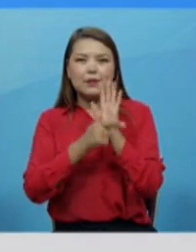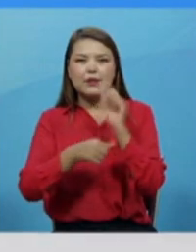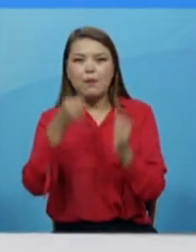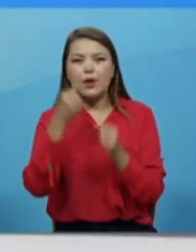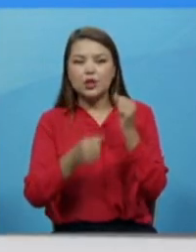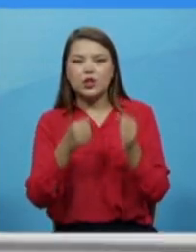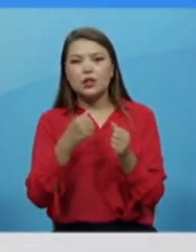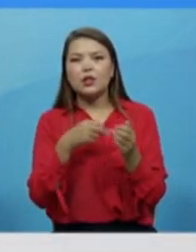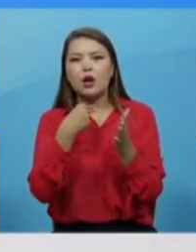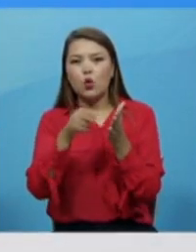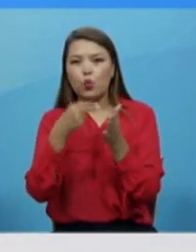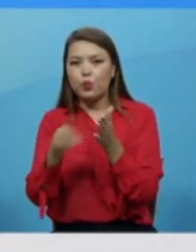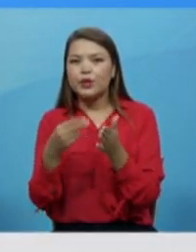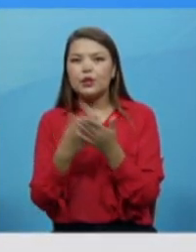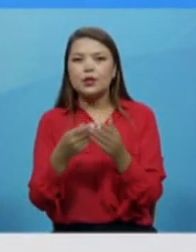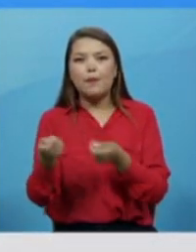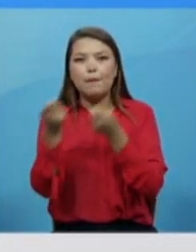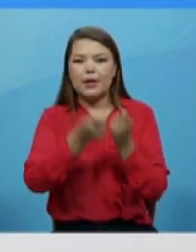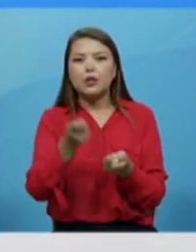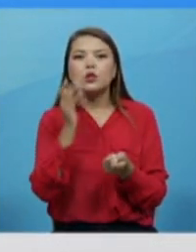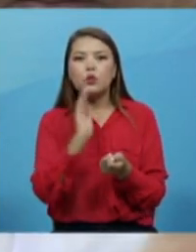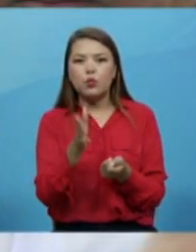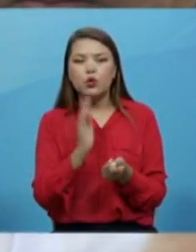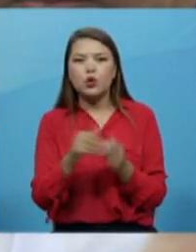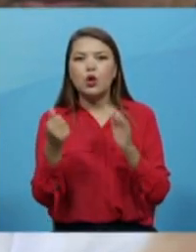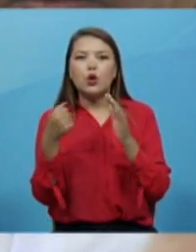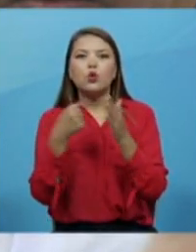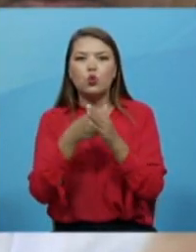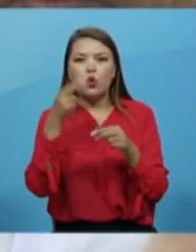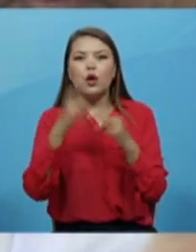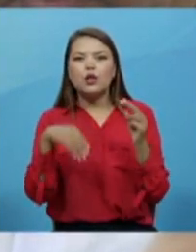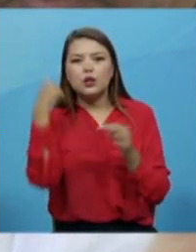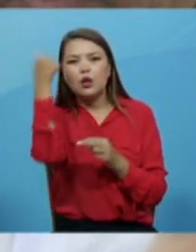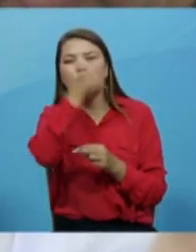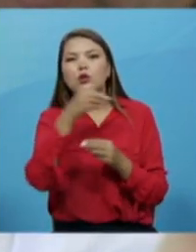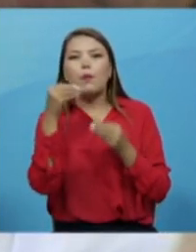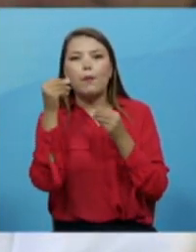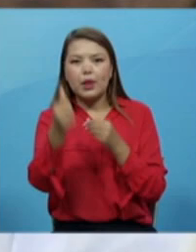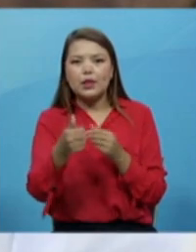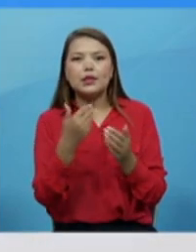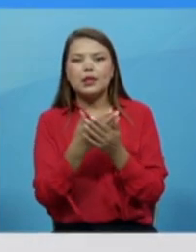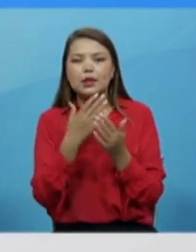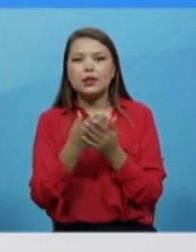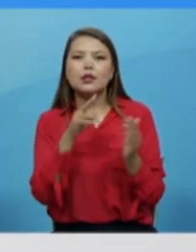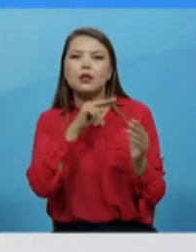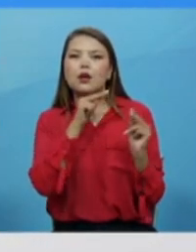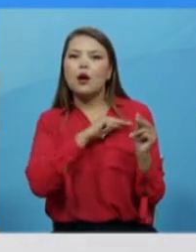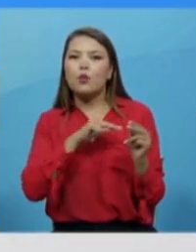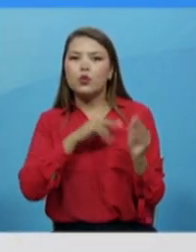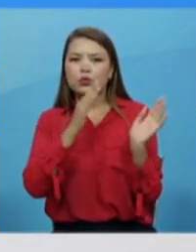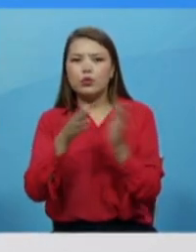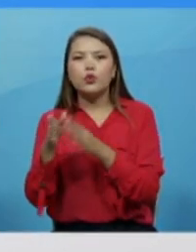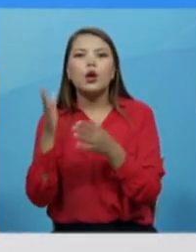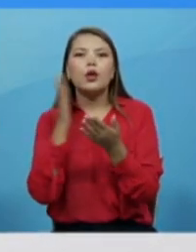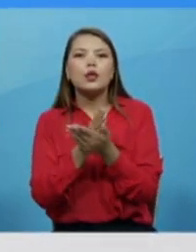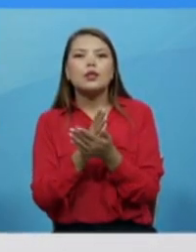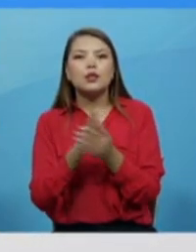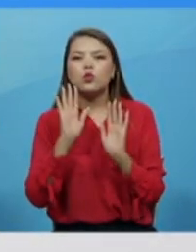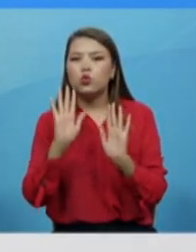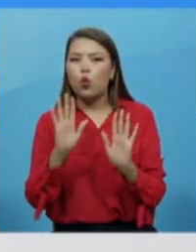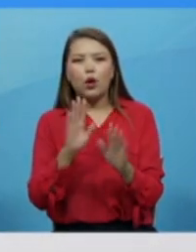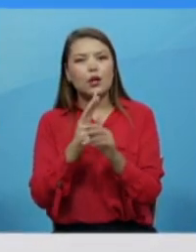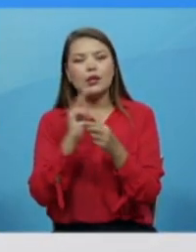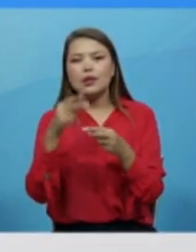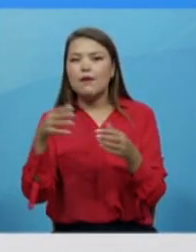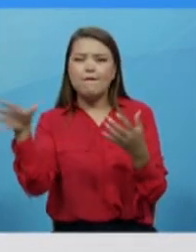алу процесінде жақын арада келеді олар. Осы жылдың аяғына дейін ақшасы төленіп, ол жұмыстар жасалып жатыр. Болады, бүкіл жалғыз сізге емес,